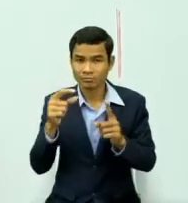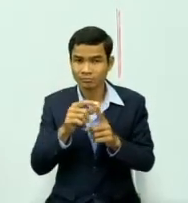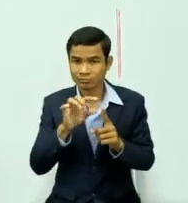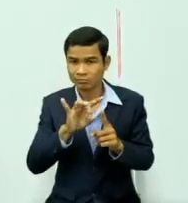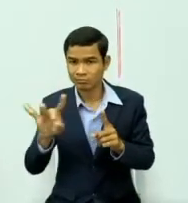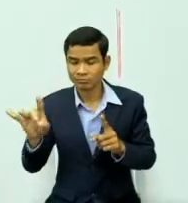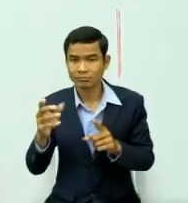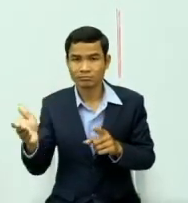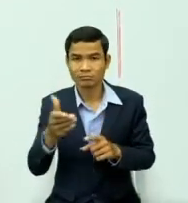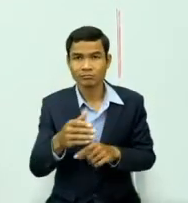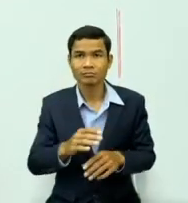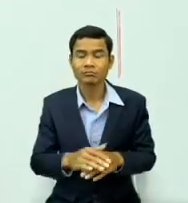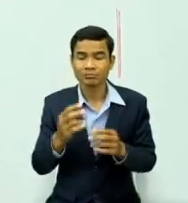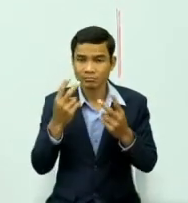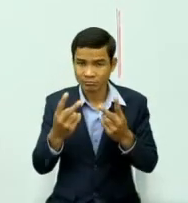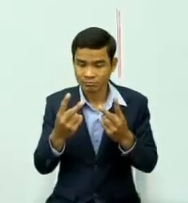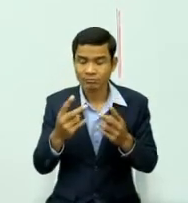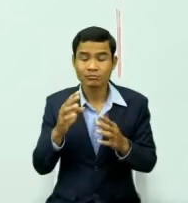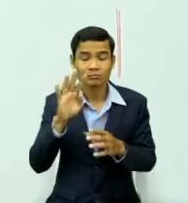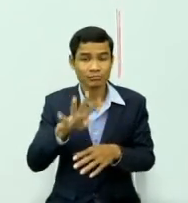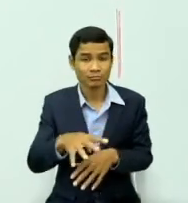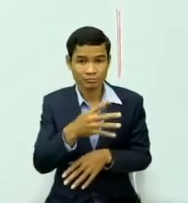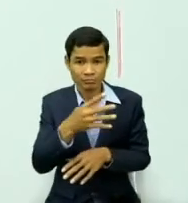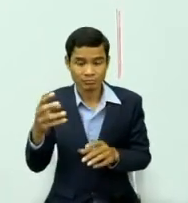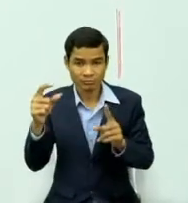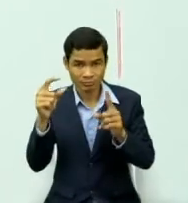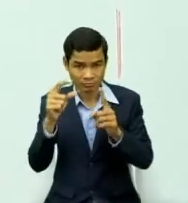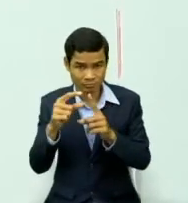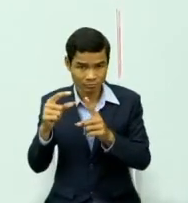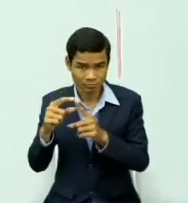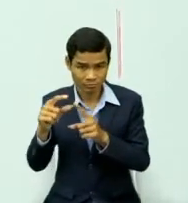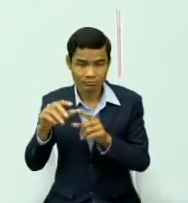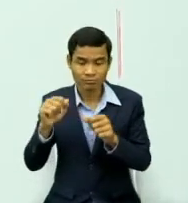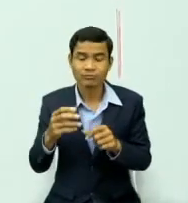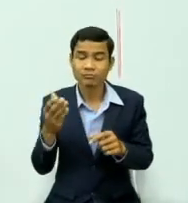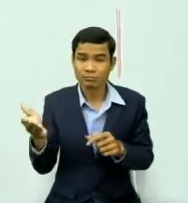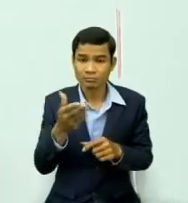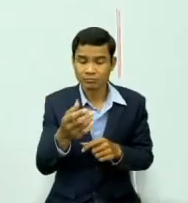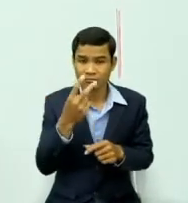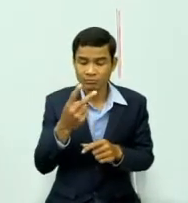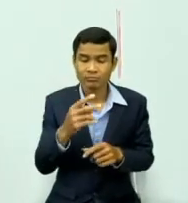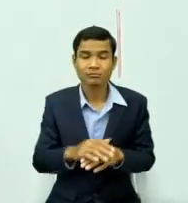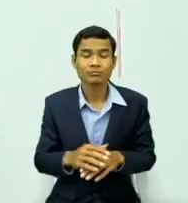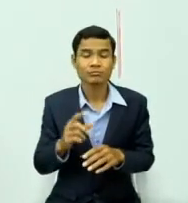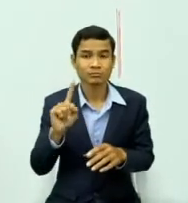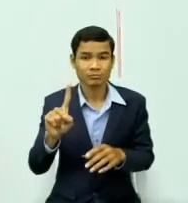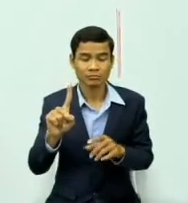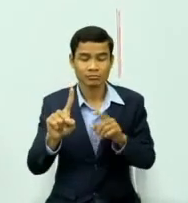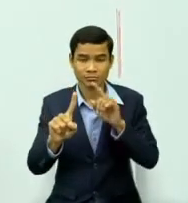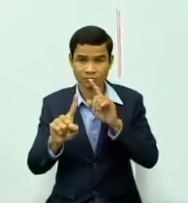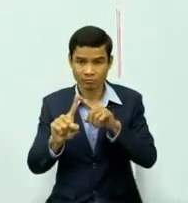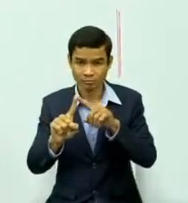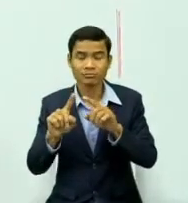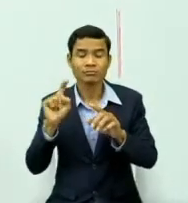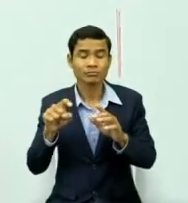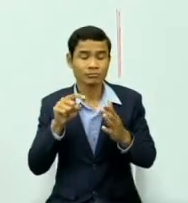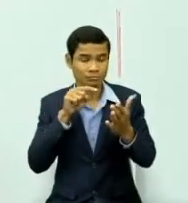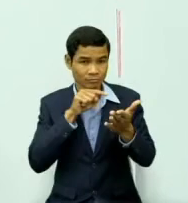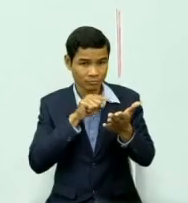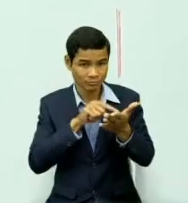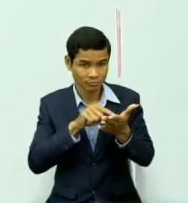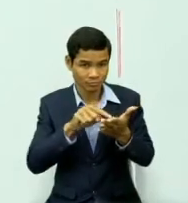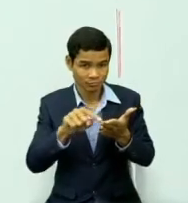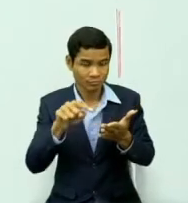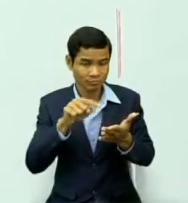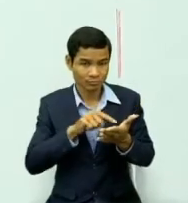mơ tà ráng biết nè khnóng khnóng nè con ná, chả hai con tặng ở khnía cho chúng ta cho chúng ở đây được bỏ con, chả án phiền